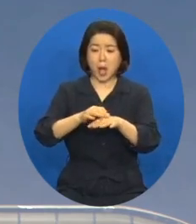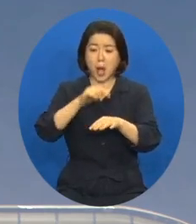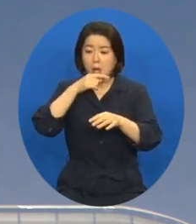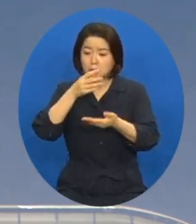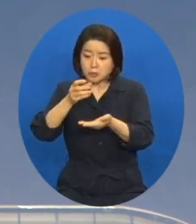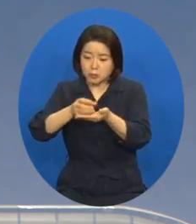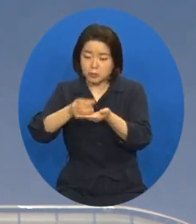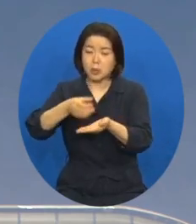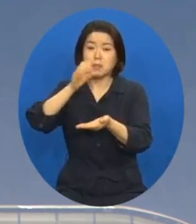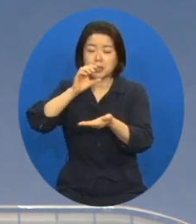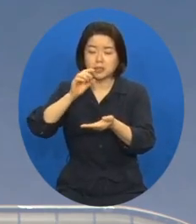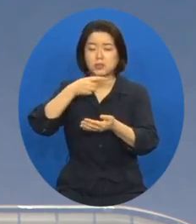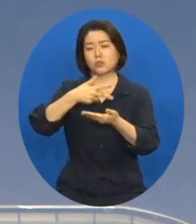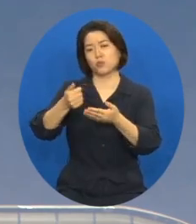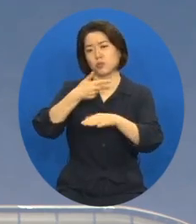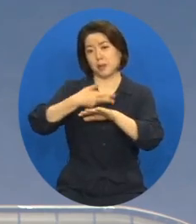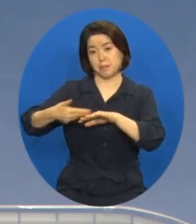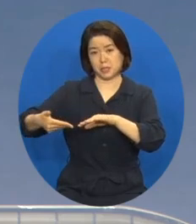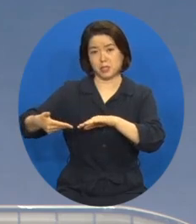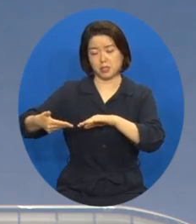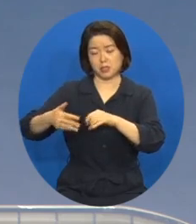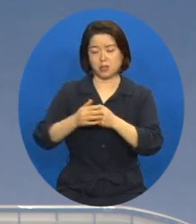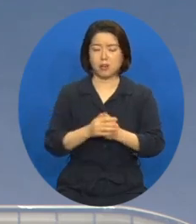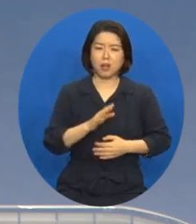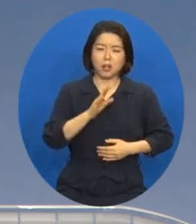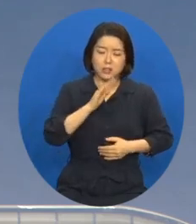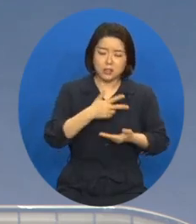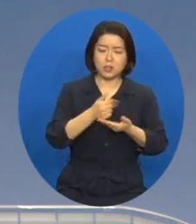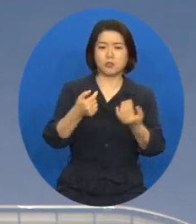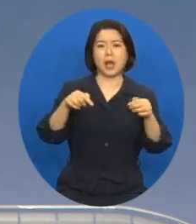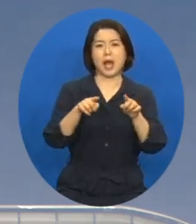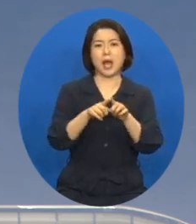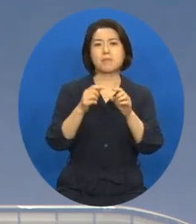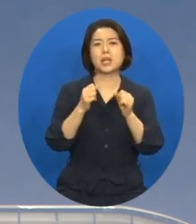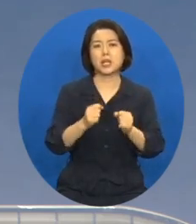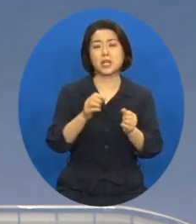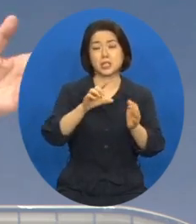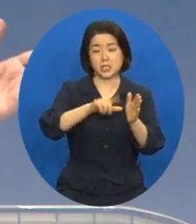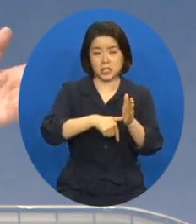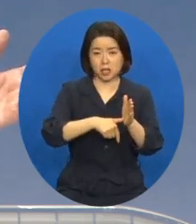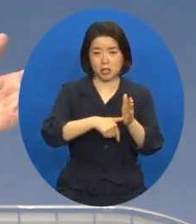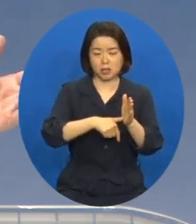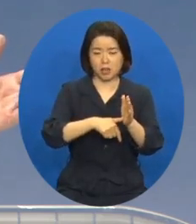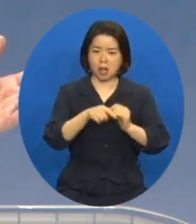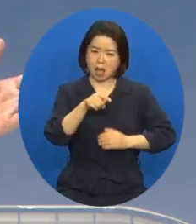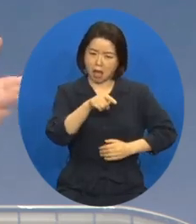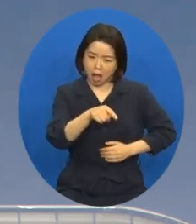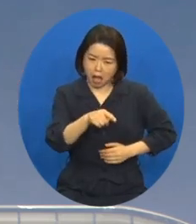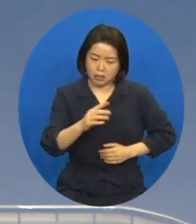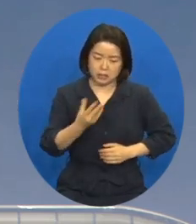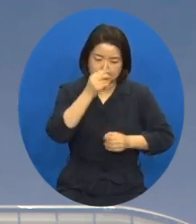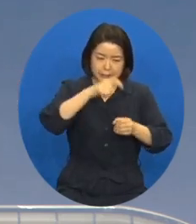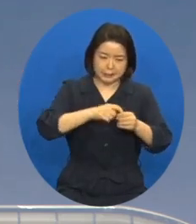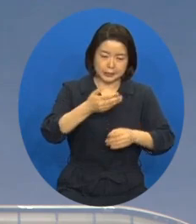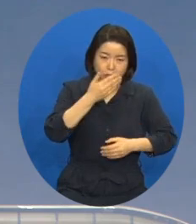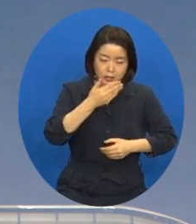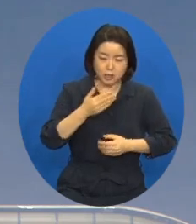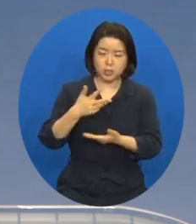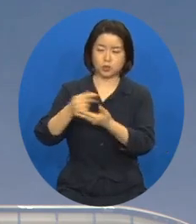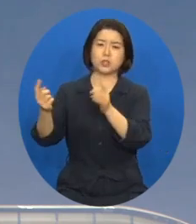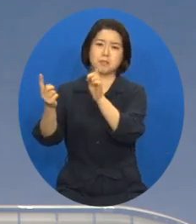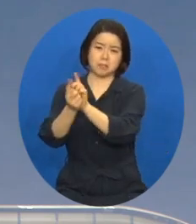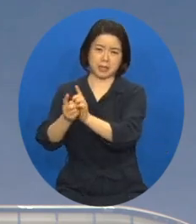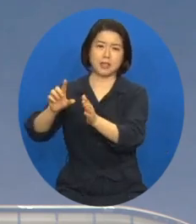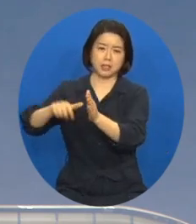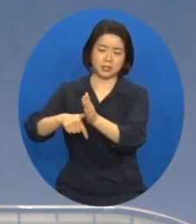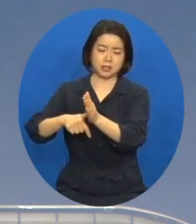피라. 진짜 주님이 함께 하시는 시간이라. 성찬은 주님을 만나는 시간, 주님과 정말 하나